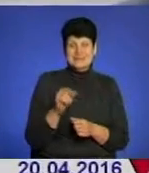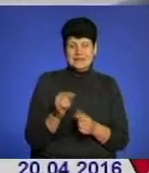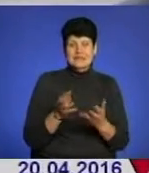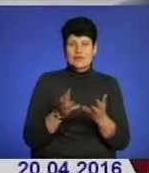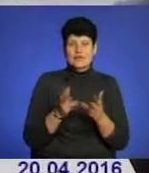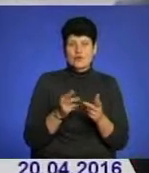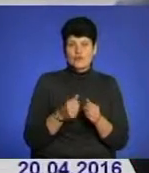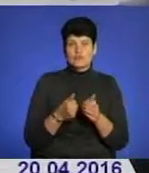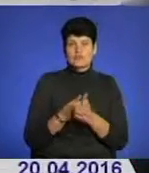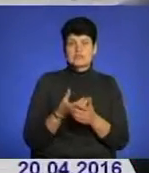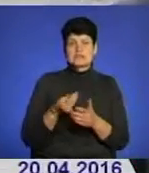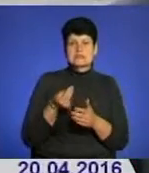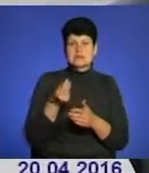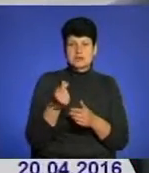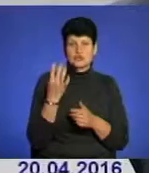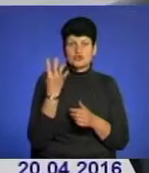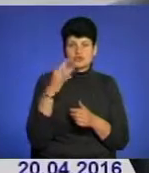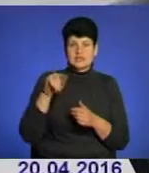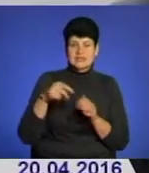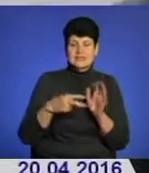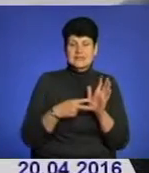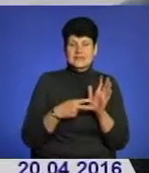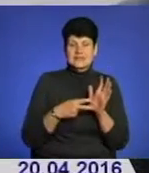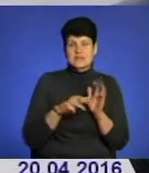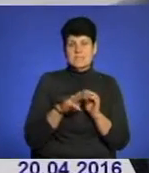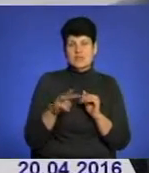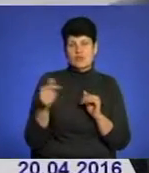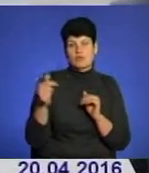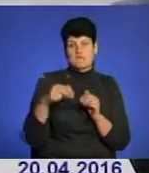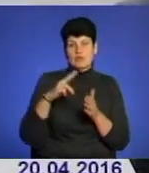З них нараховано до сплати 4,7 мільйона гривень податків.